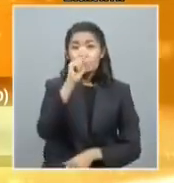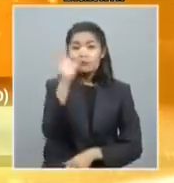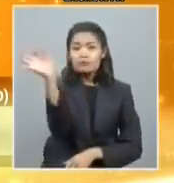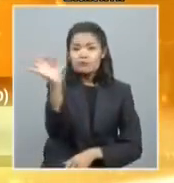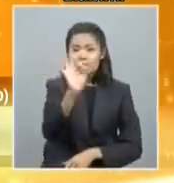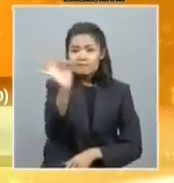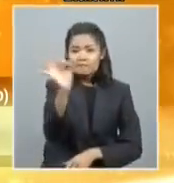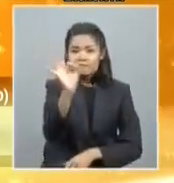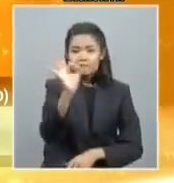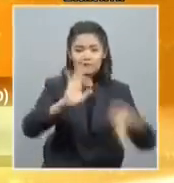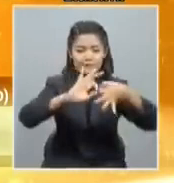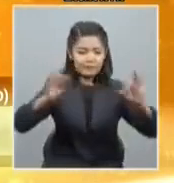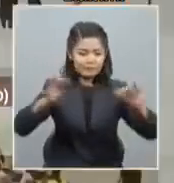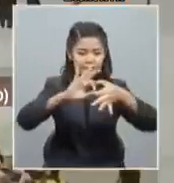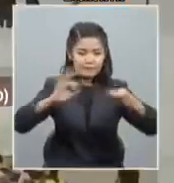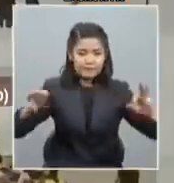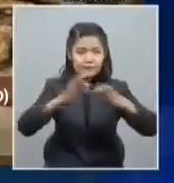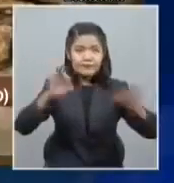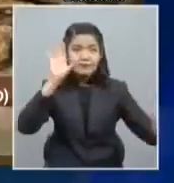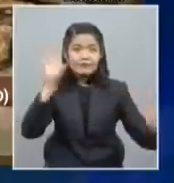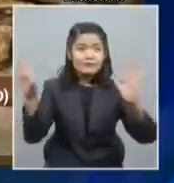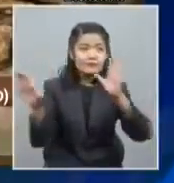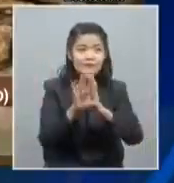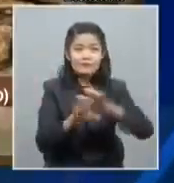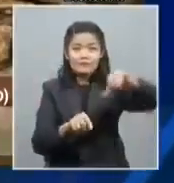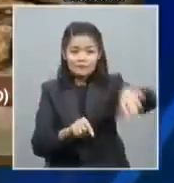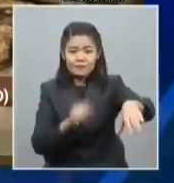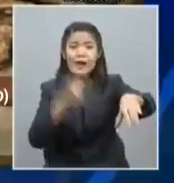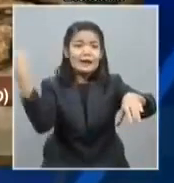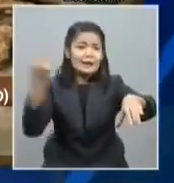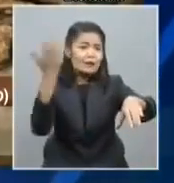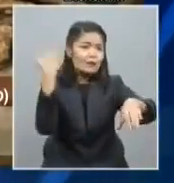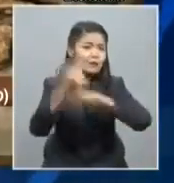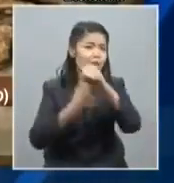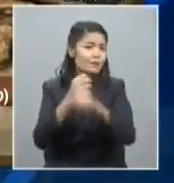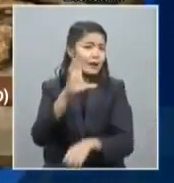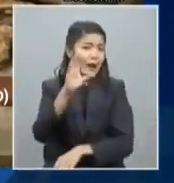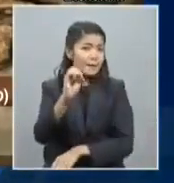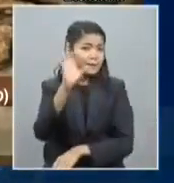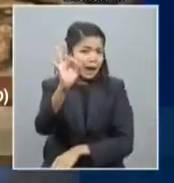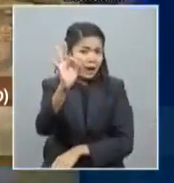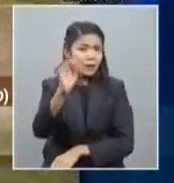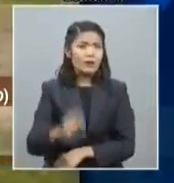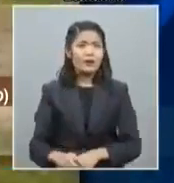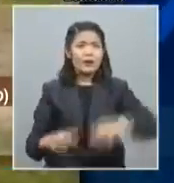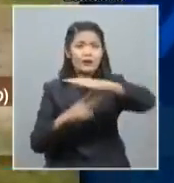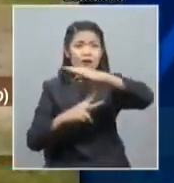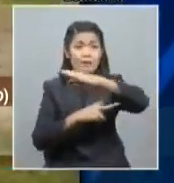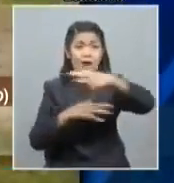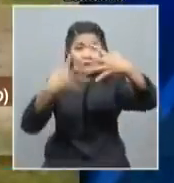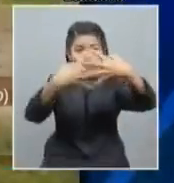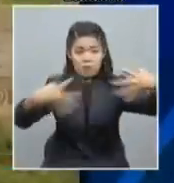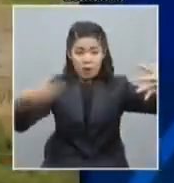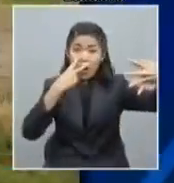งโพสต์ภาพตรงจุดที่เขาไปเที่ยวปี59ตรงสะพานแขวนเลยฮะปรากฏเห็นภา